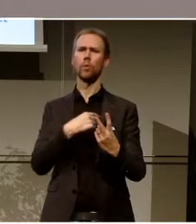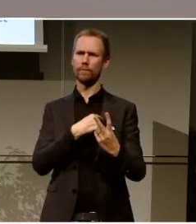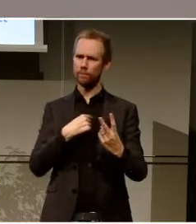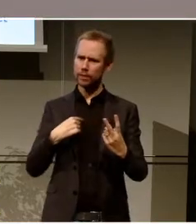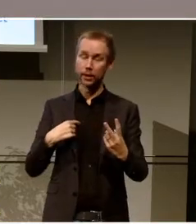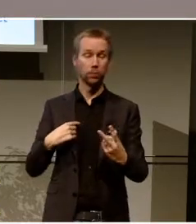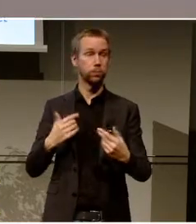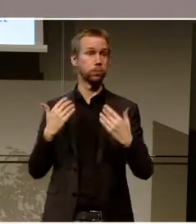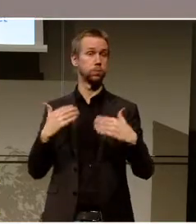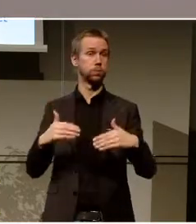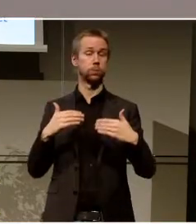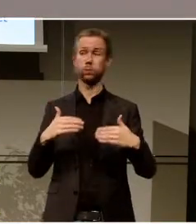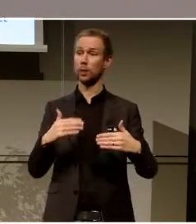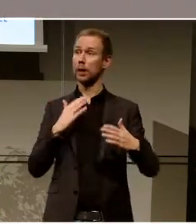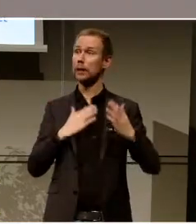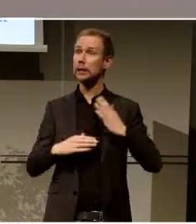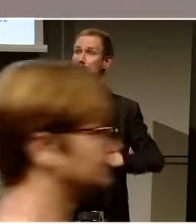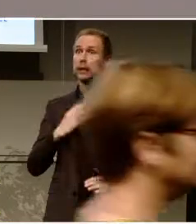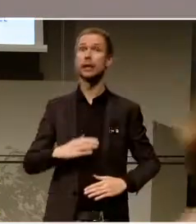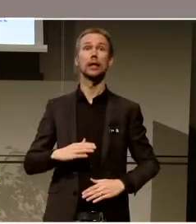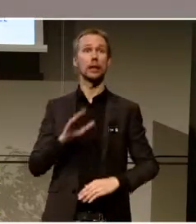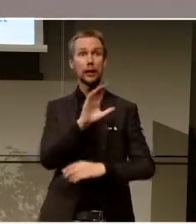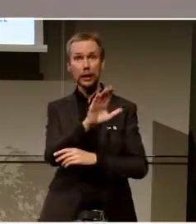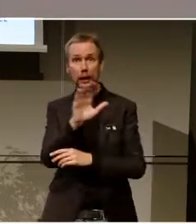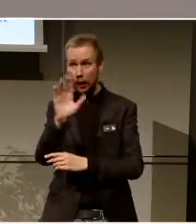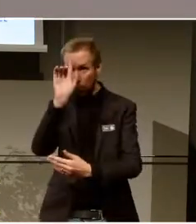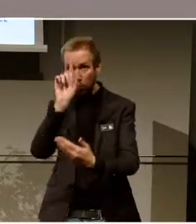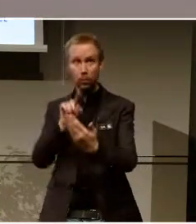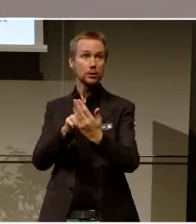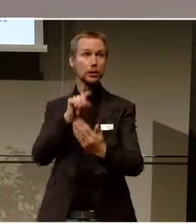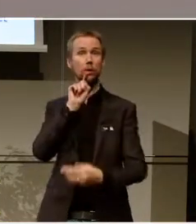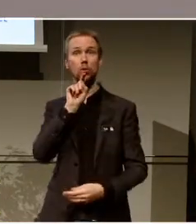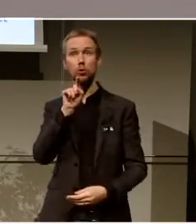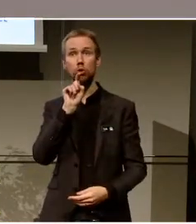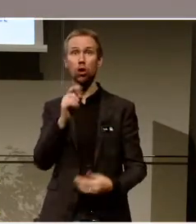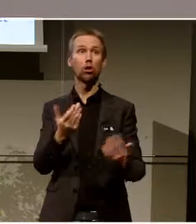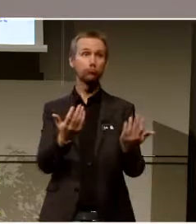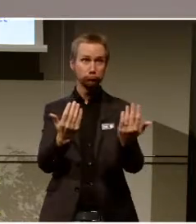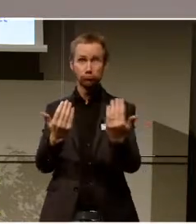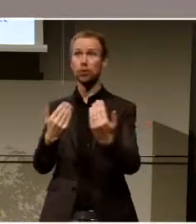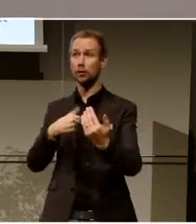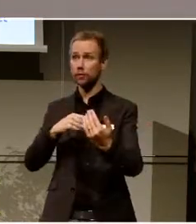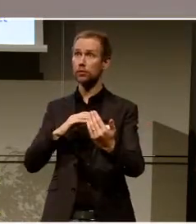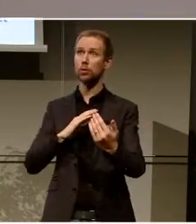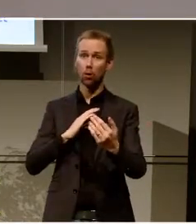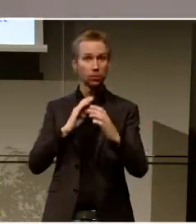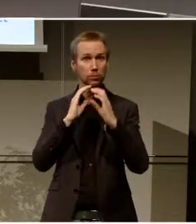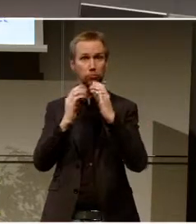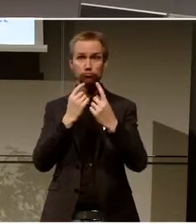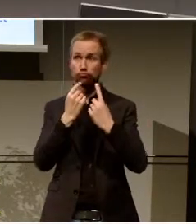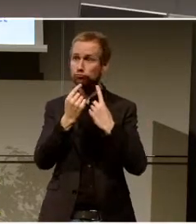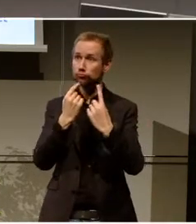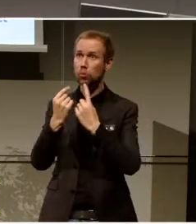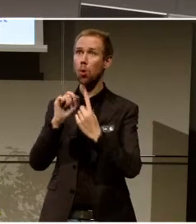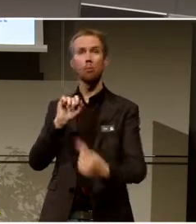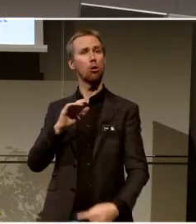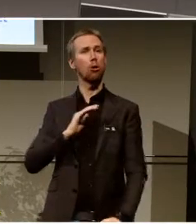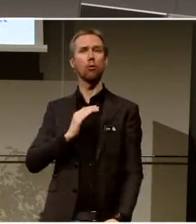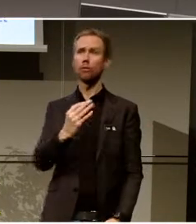att få inspel och ha dialog. Så att, ja, om ni inte har några frågor just nu